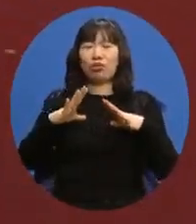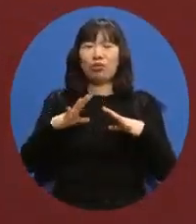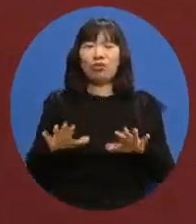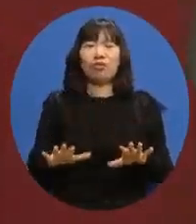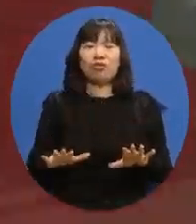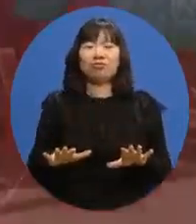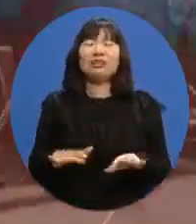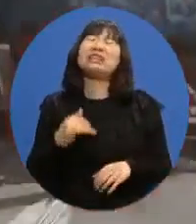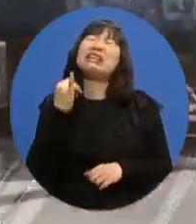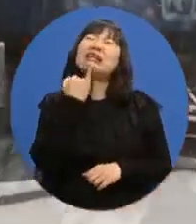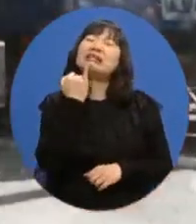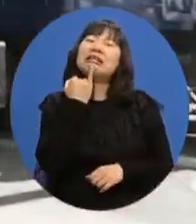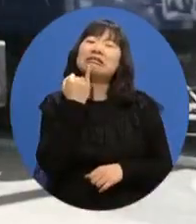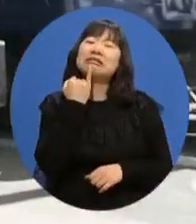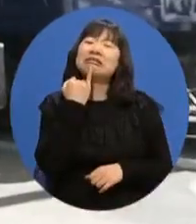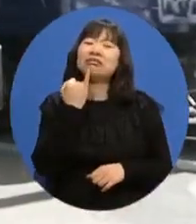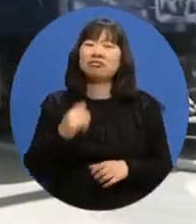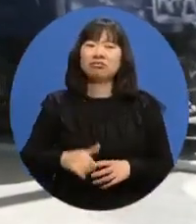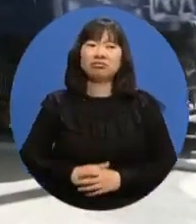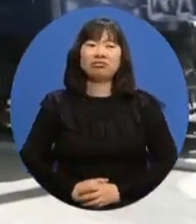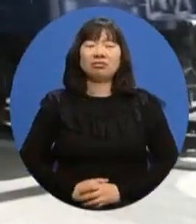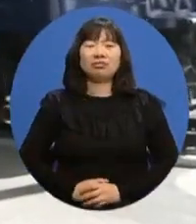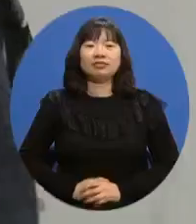일 타다. 죽어지고.